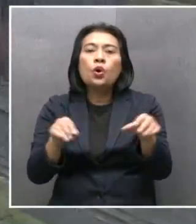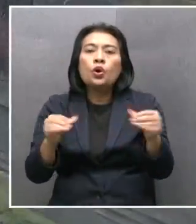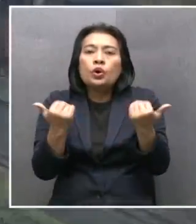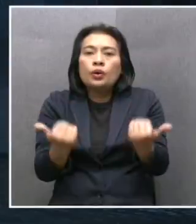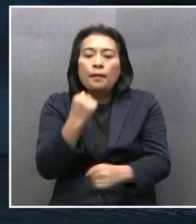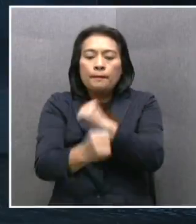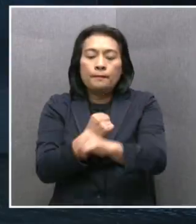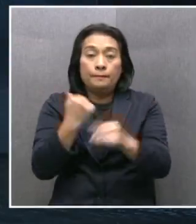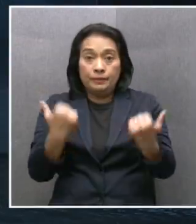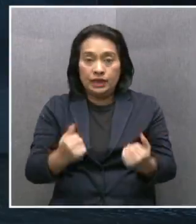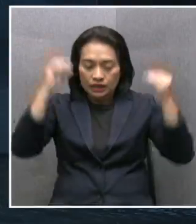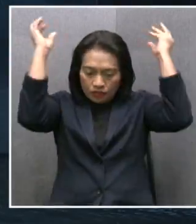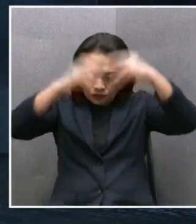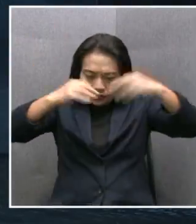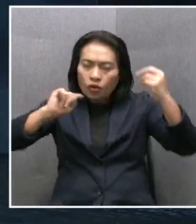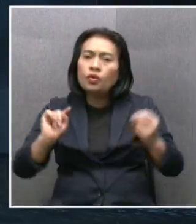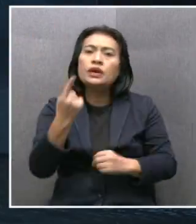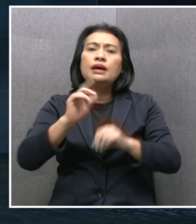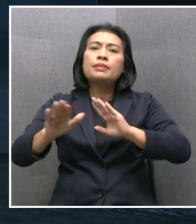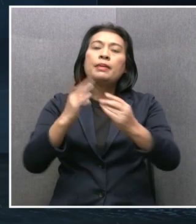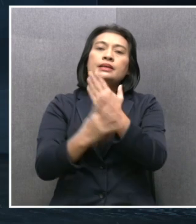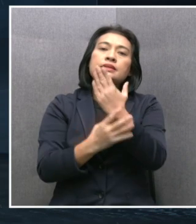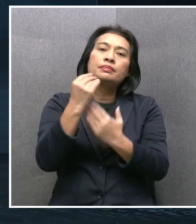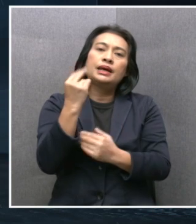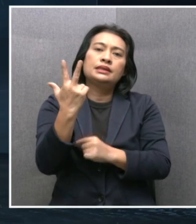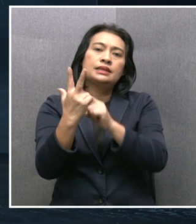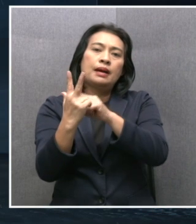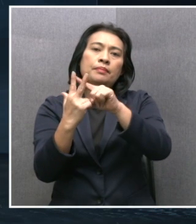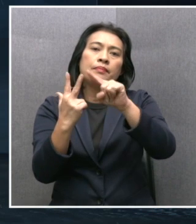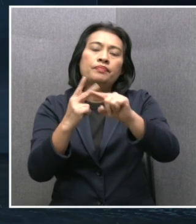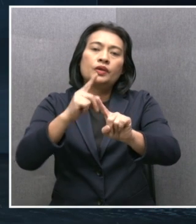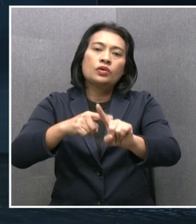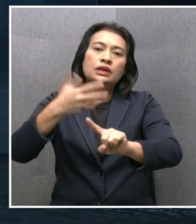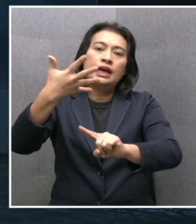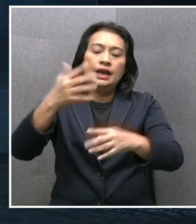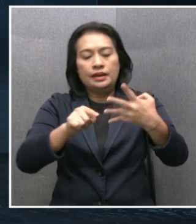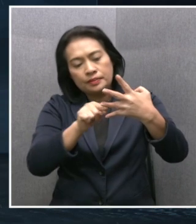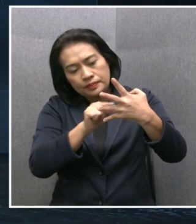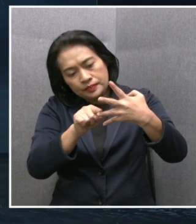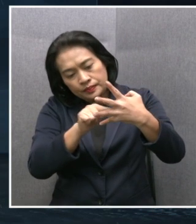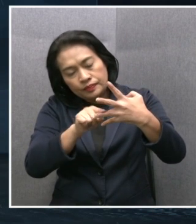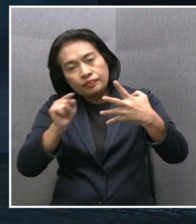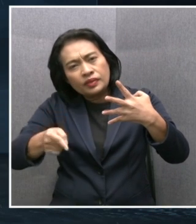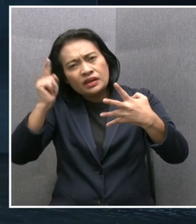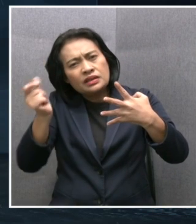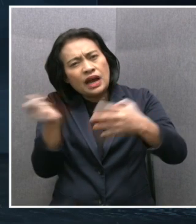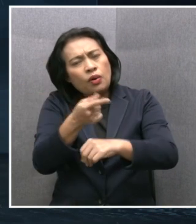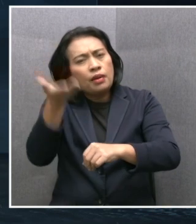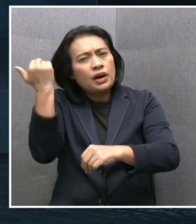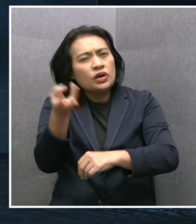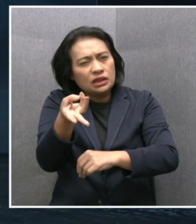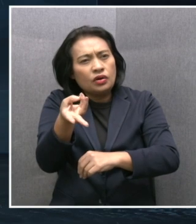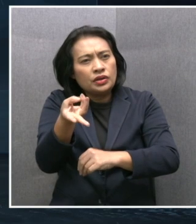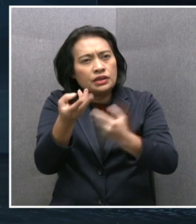ปีนี้ว่าจะเริ่มประมาณปลายสัปดาห์ที่3ของเดือนพฤษภาคมซึ่งช้ากว่าปกติเล็กน้อยค่ะและจะ